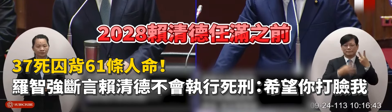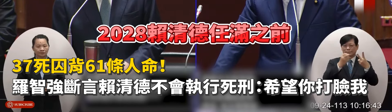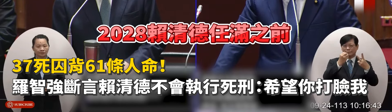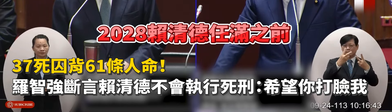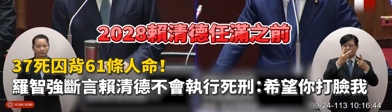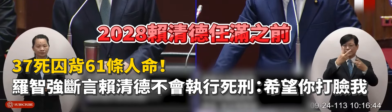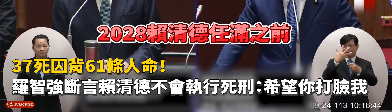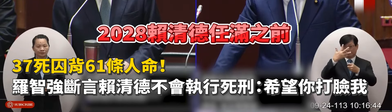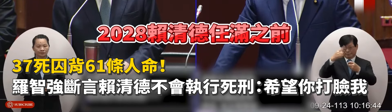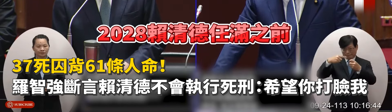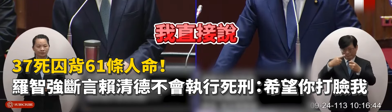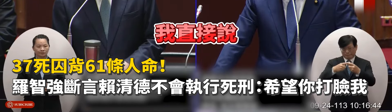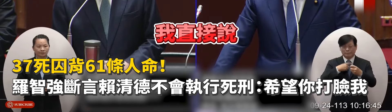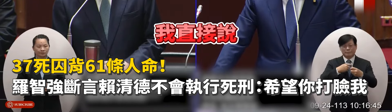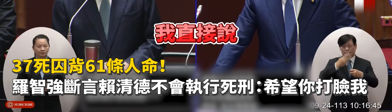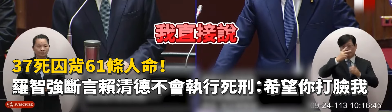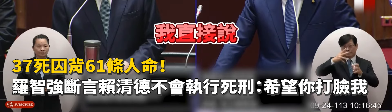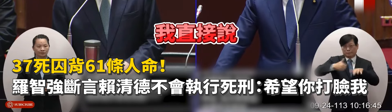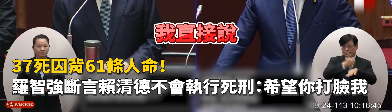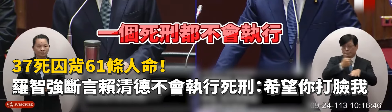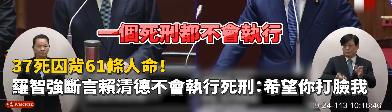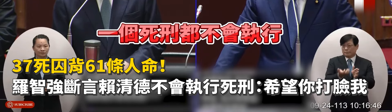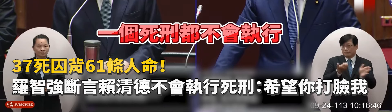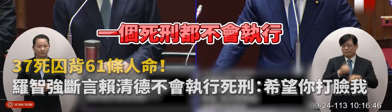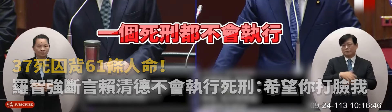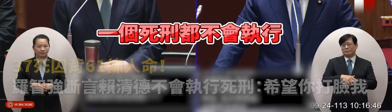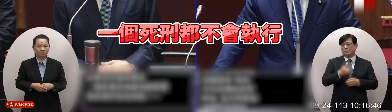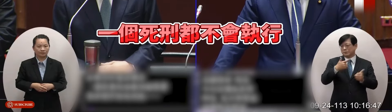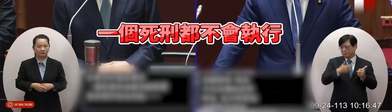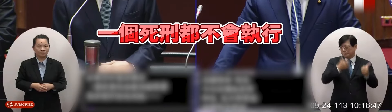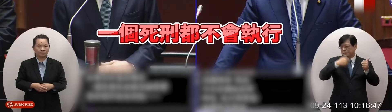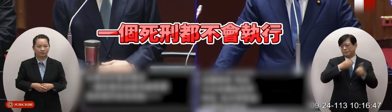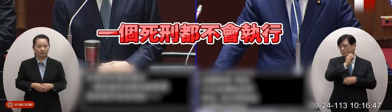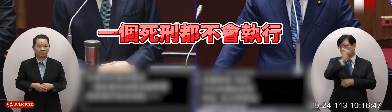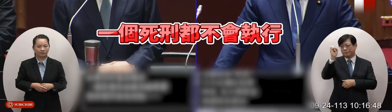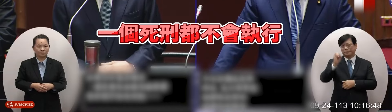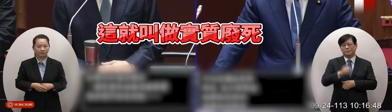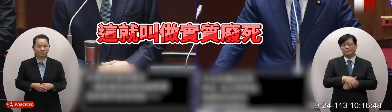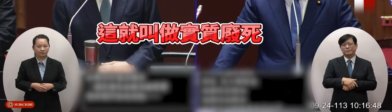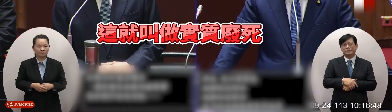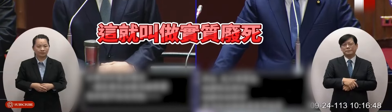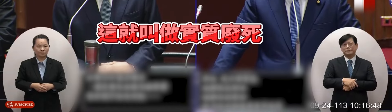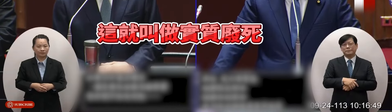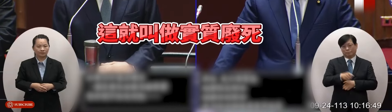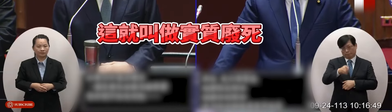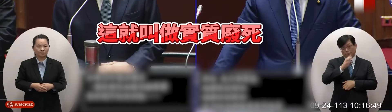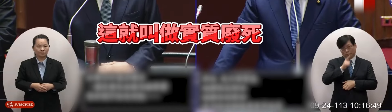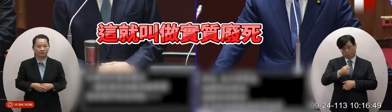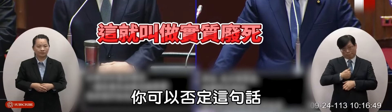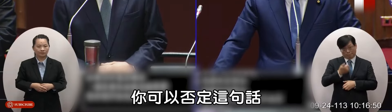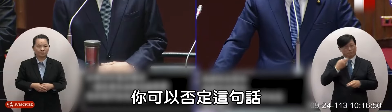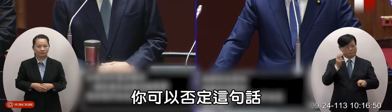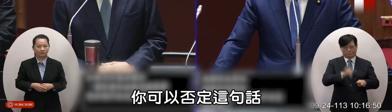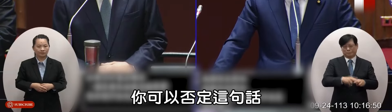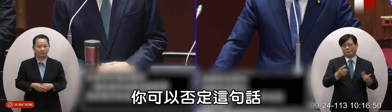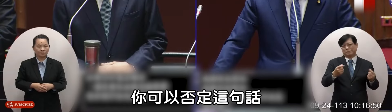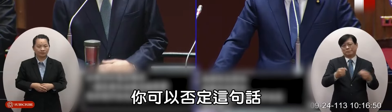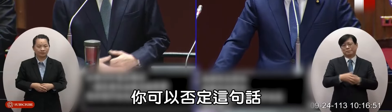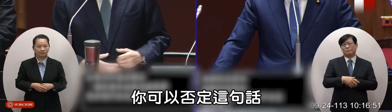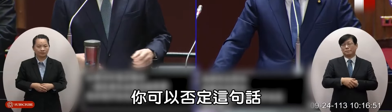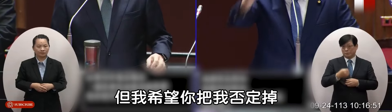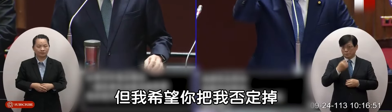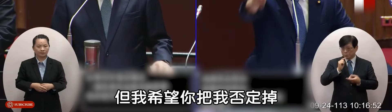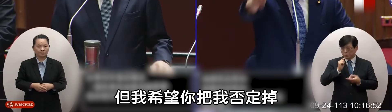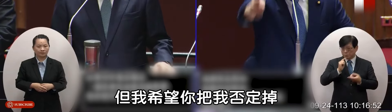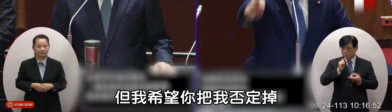2028赖清德任满之前，我直接说一个死刑都不会执行，这就叫做实质废死。你可以否